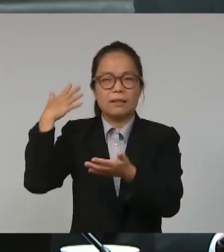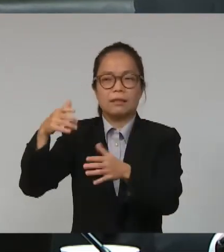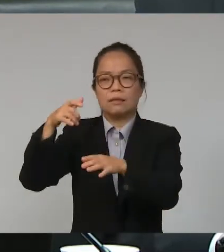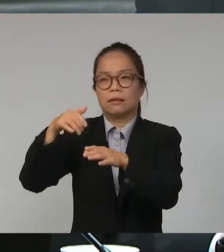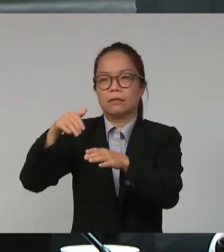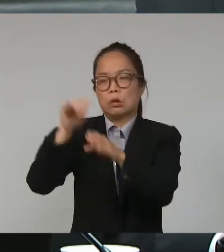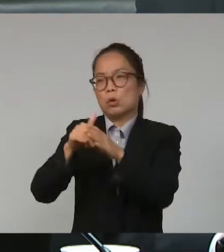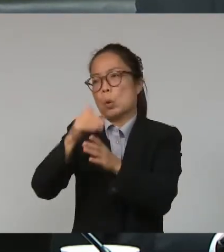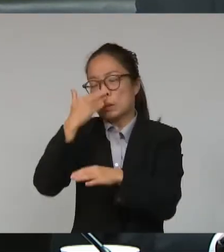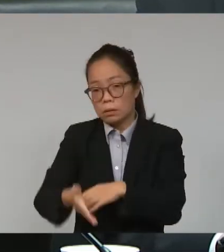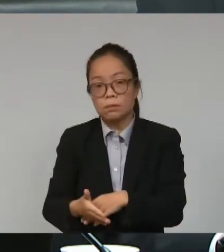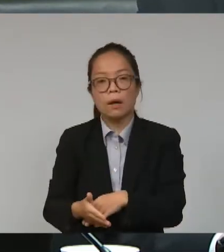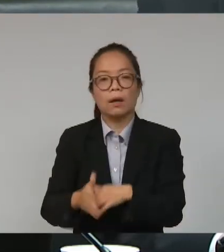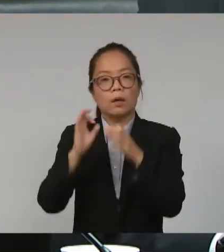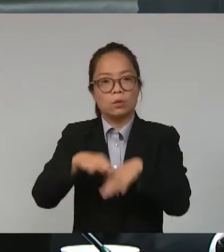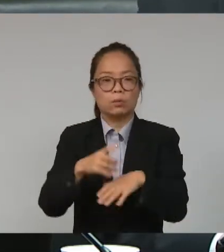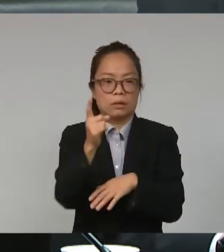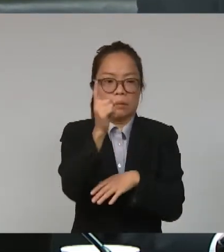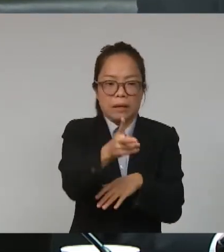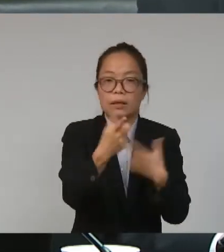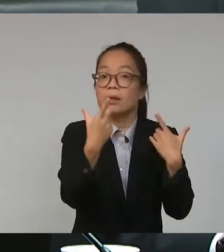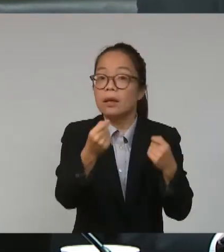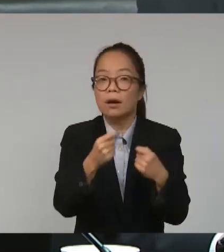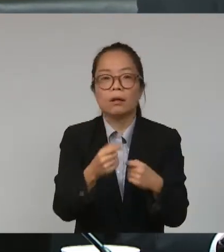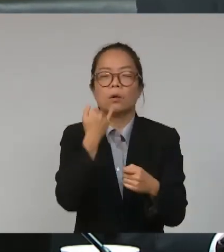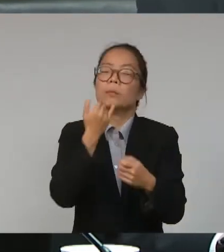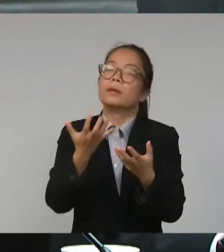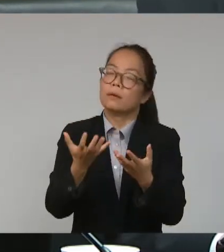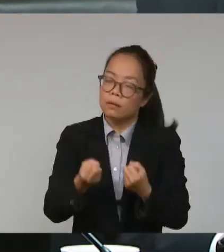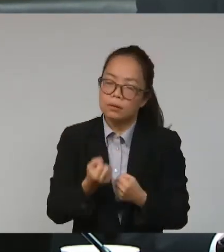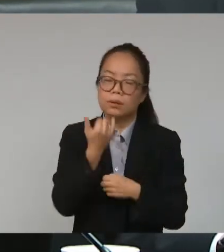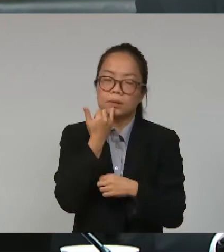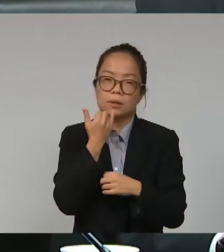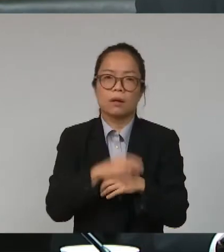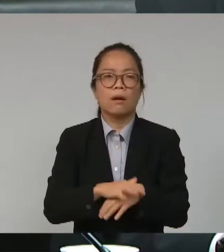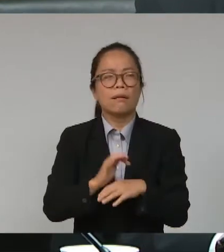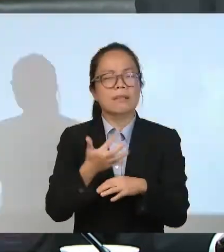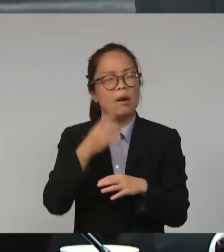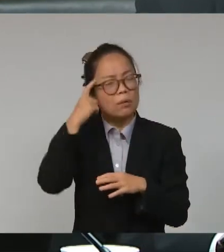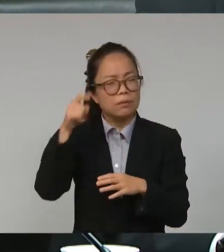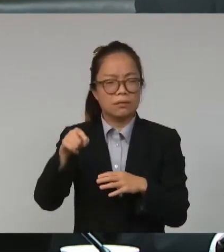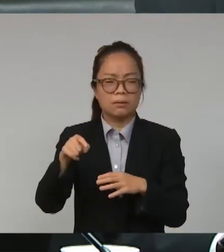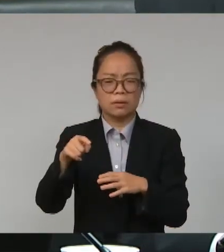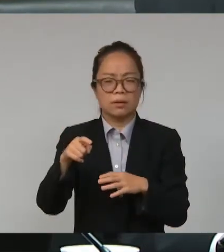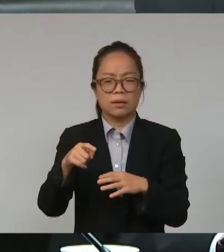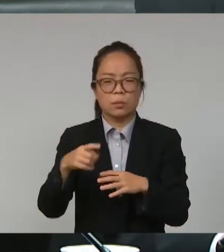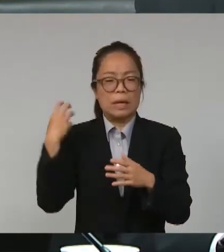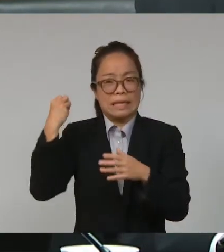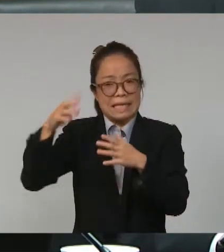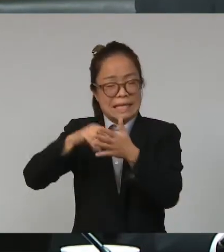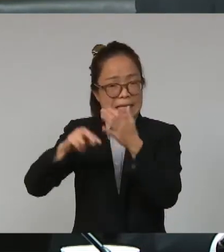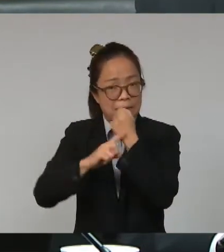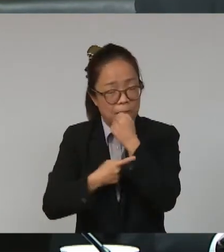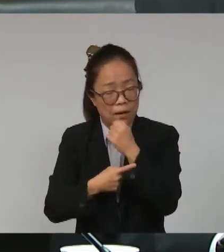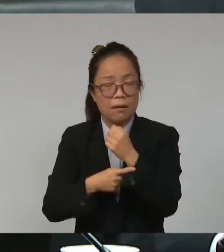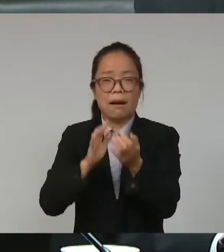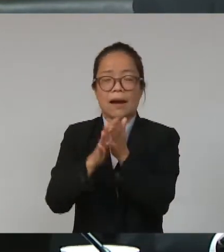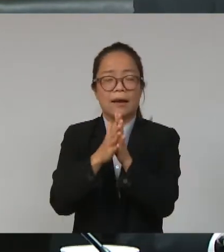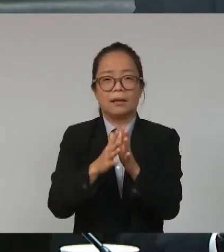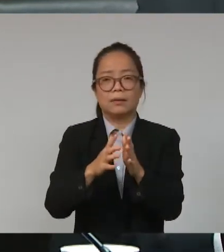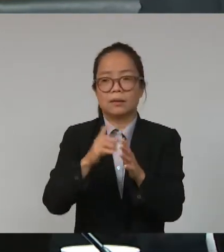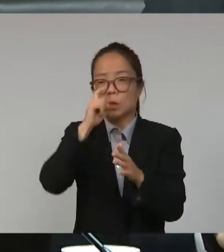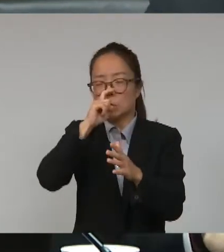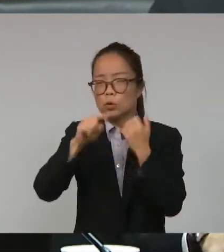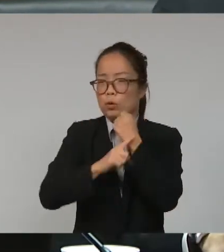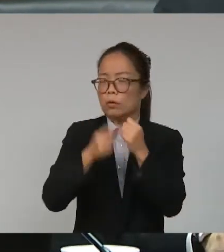的，所以我们就是复决的话，我们也可以接受啦。好，但是我想不管是创制还是复决，不应该去影响